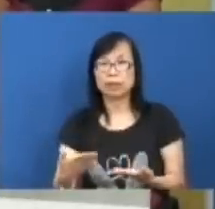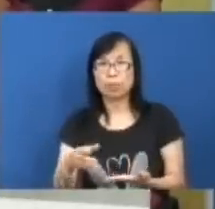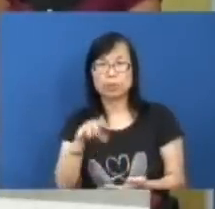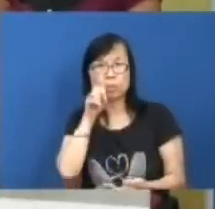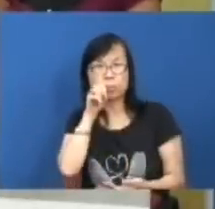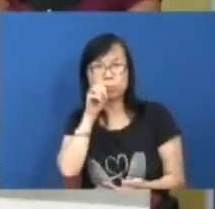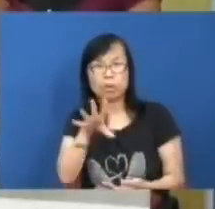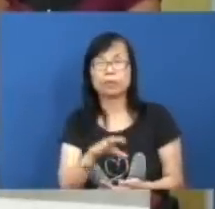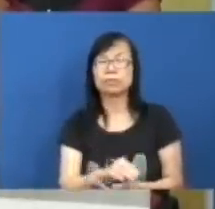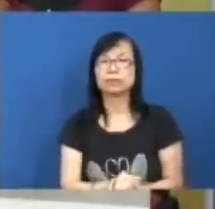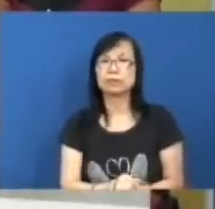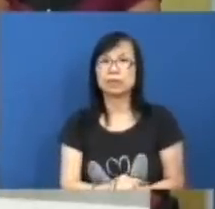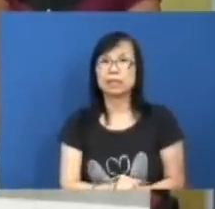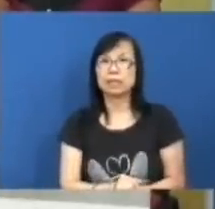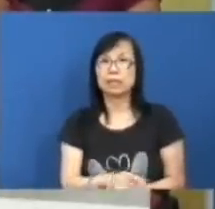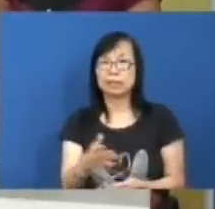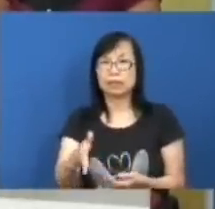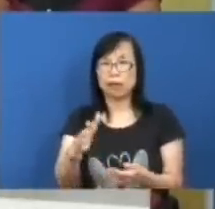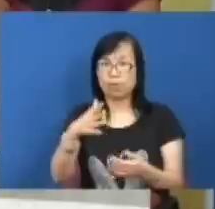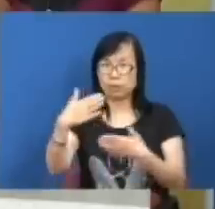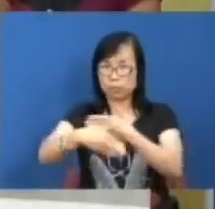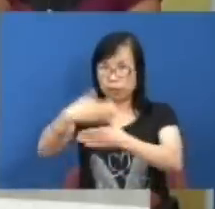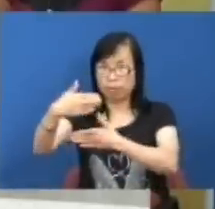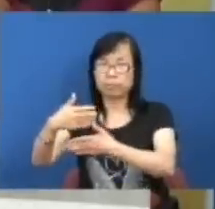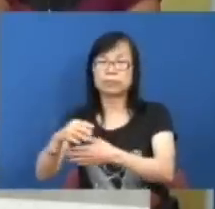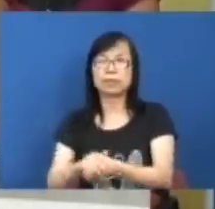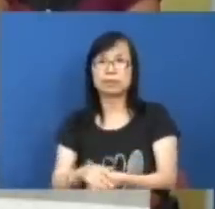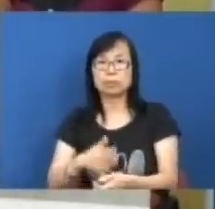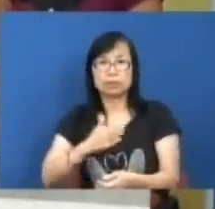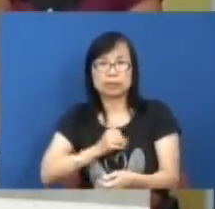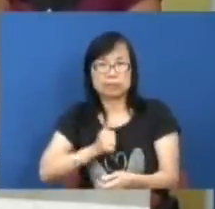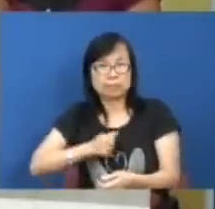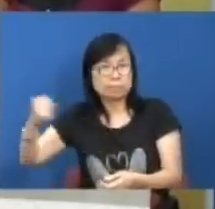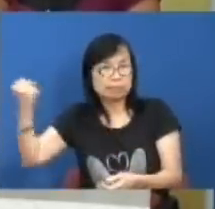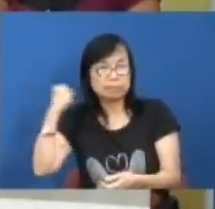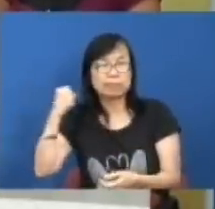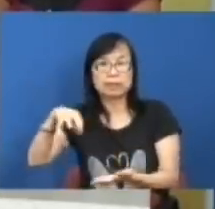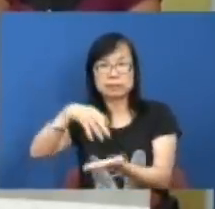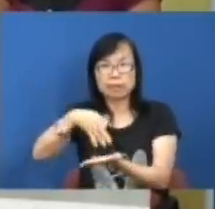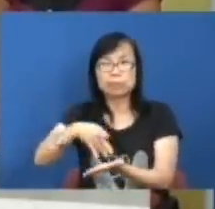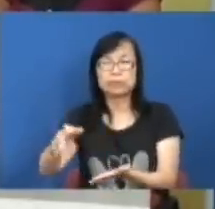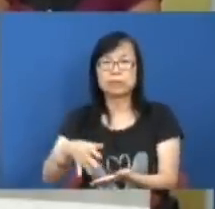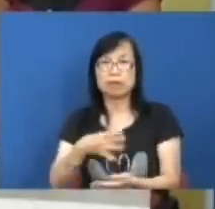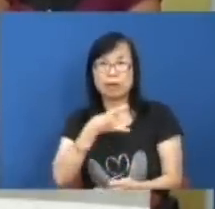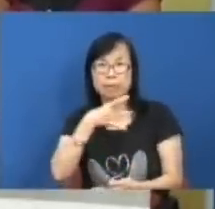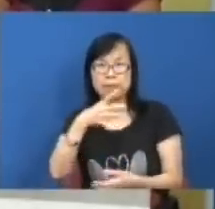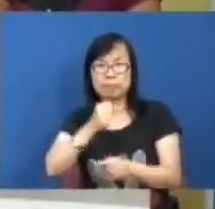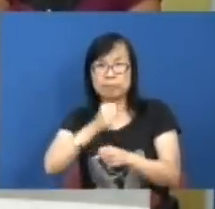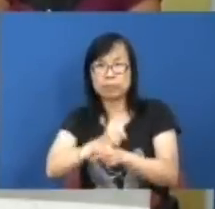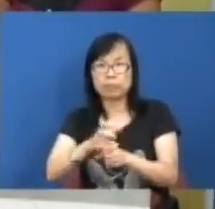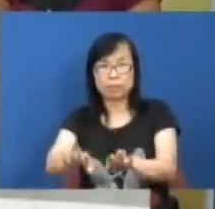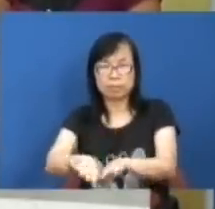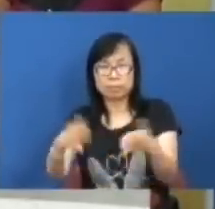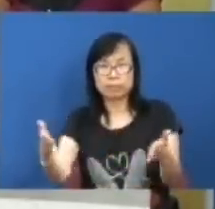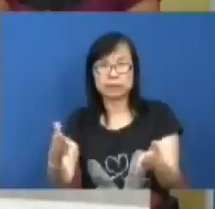調喺。嗰、那個牆底嘅準備、嗰、那個處理咧，我哋都會好積極咁參與。例如就係話喺未做油漆開手之